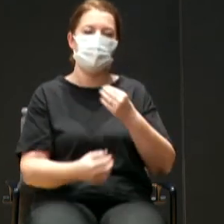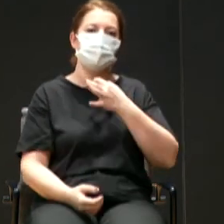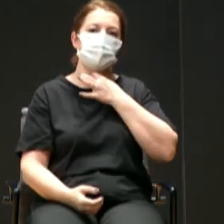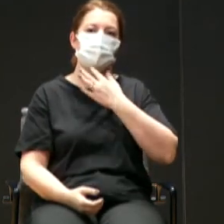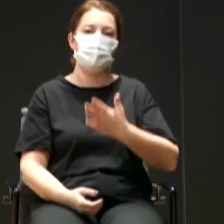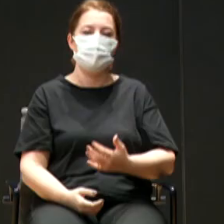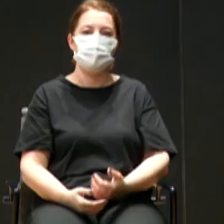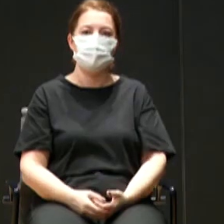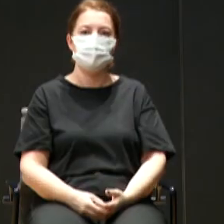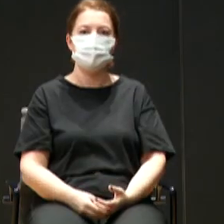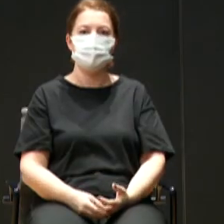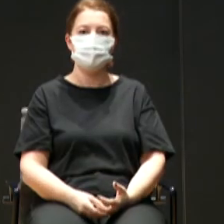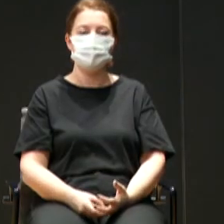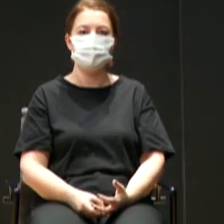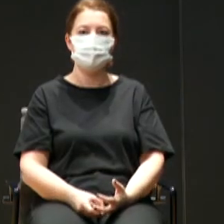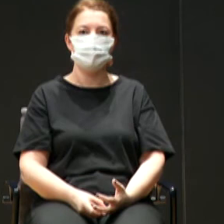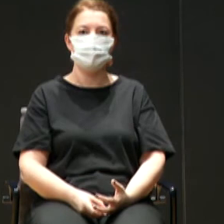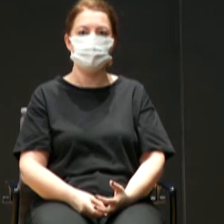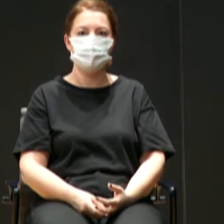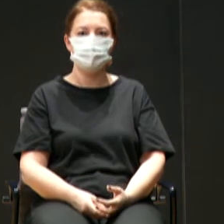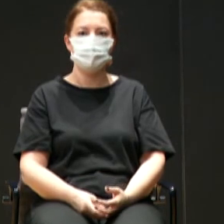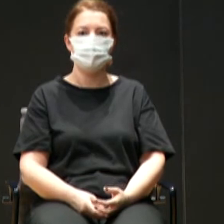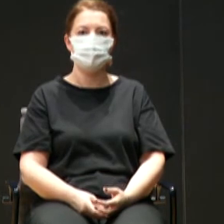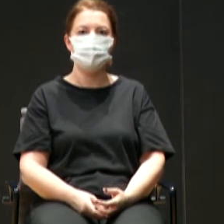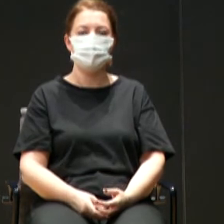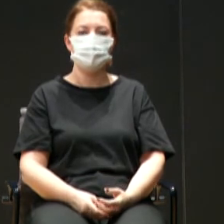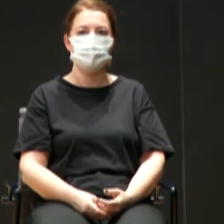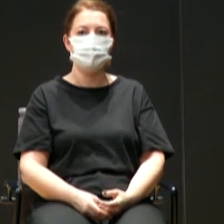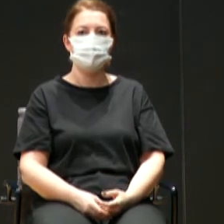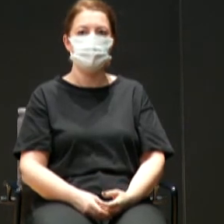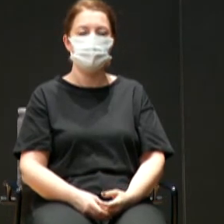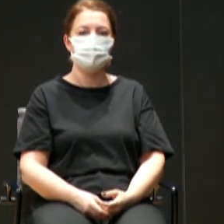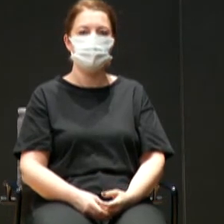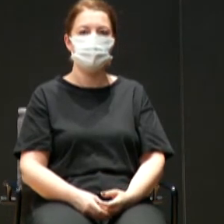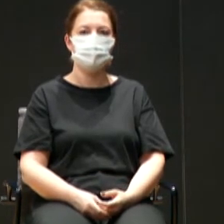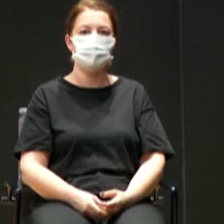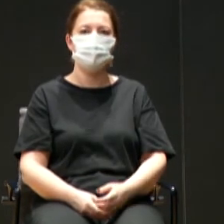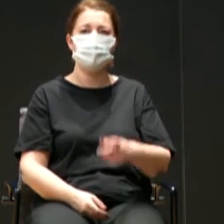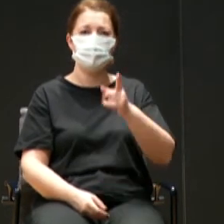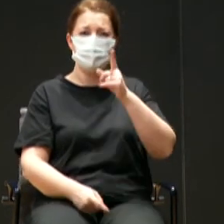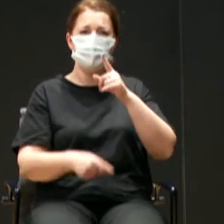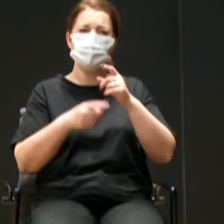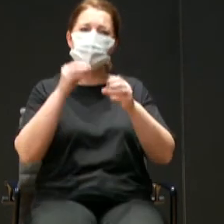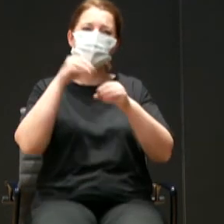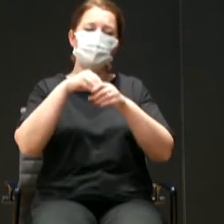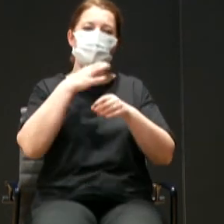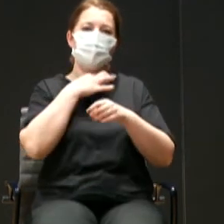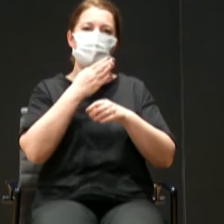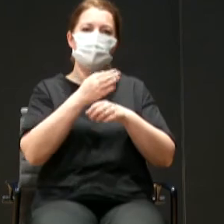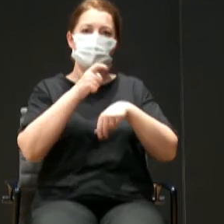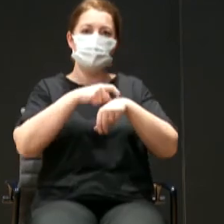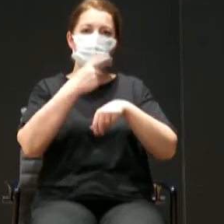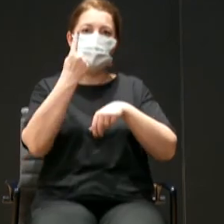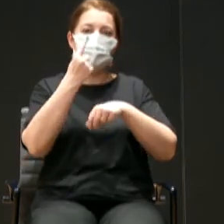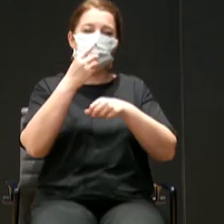ederim. Sağ olun. Neşet Bey, sizden ricam yalnız cevap hakkı doğacak bir şey ama bitirelim. Çünkü saat 1'e